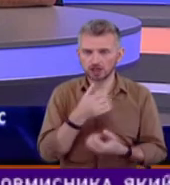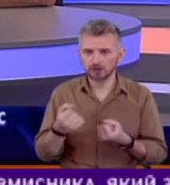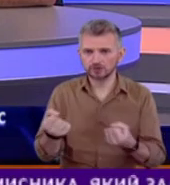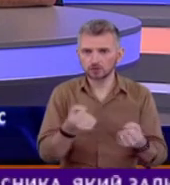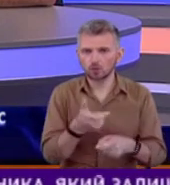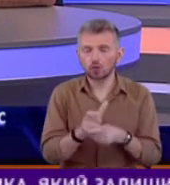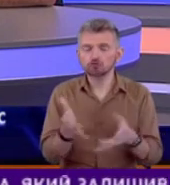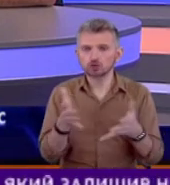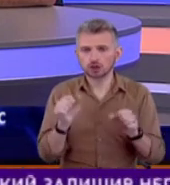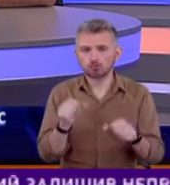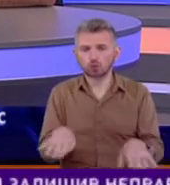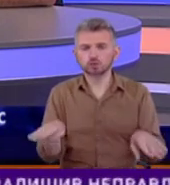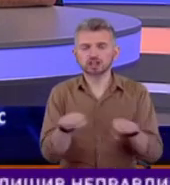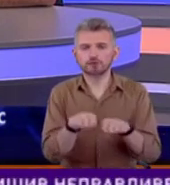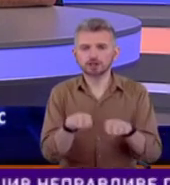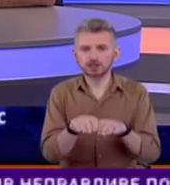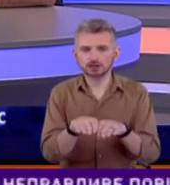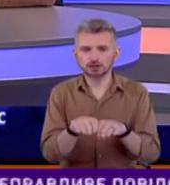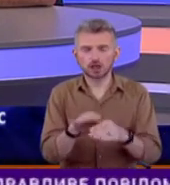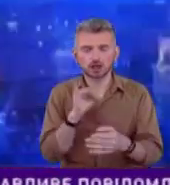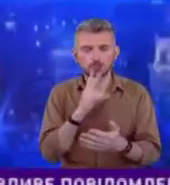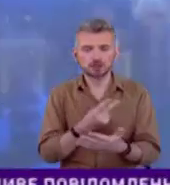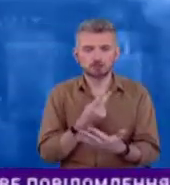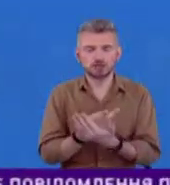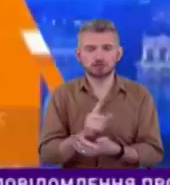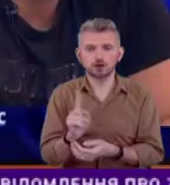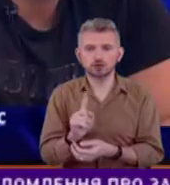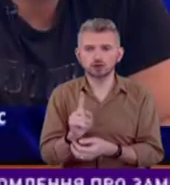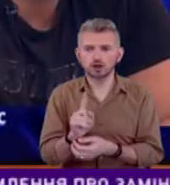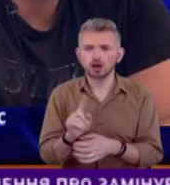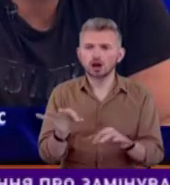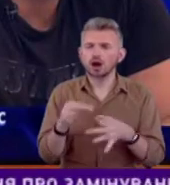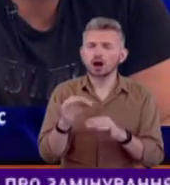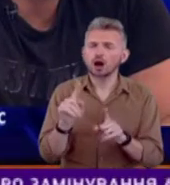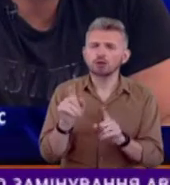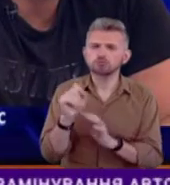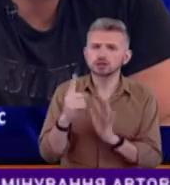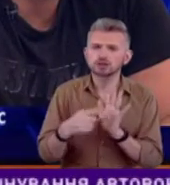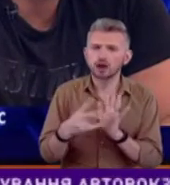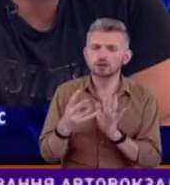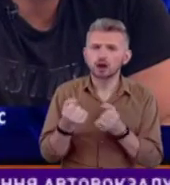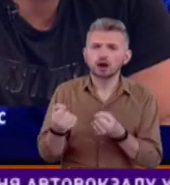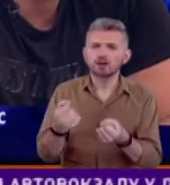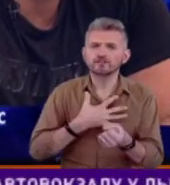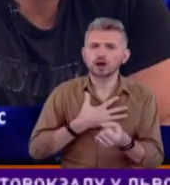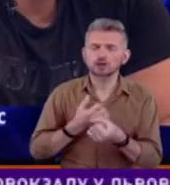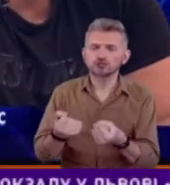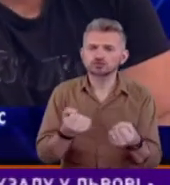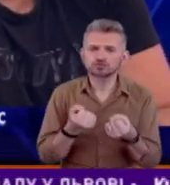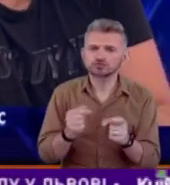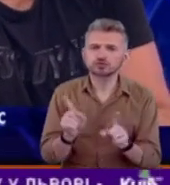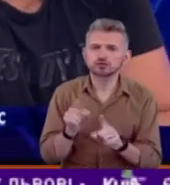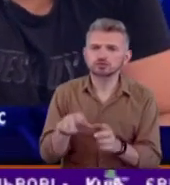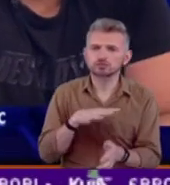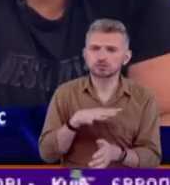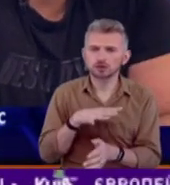очень четко могу сравнить и продемонстрировать, что... А можно питание? Можно питание? На чем вы в Канаде ездили?